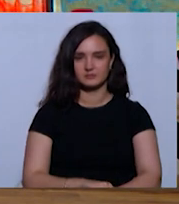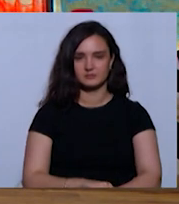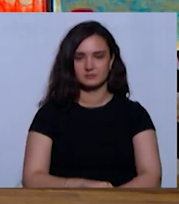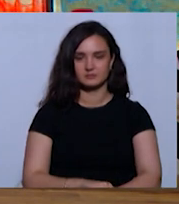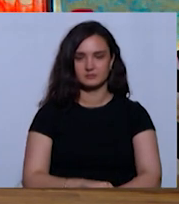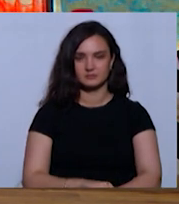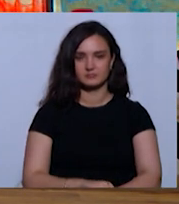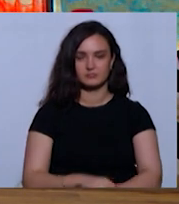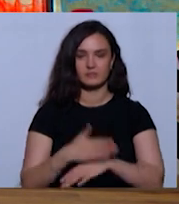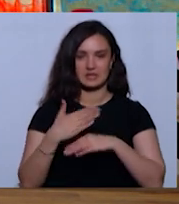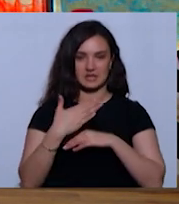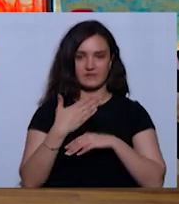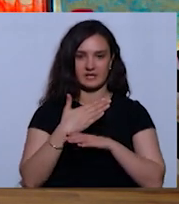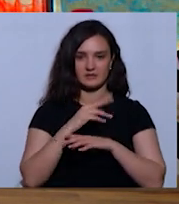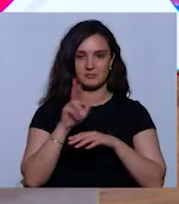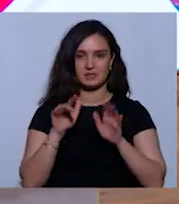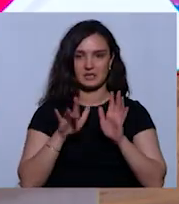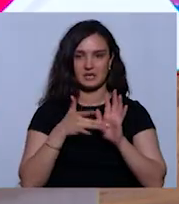ვარა აკვარიუმია და თევზები.